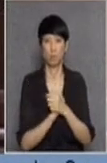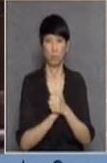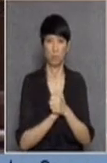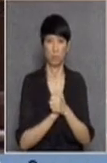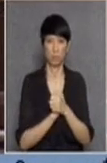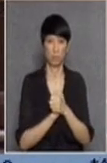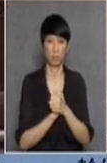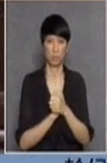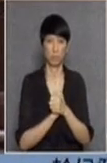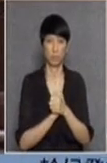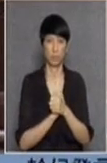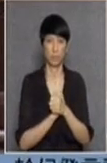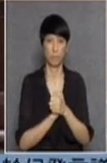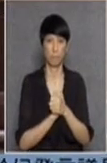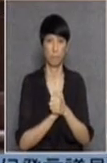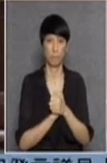主席，